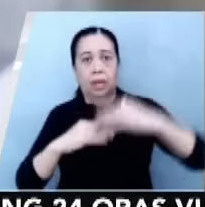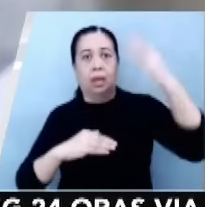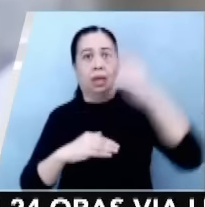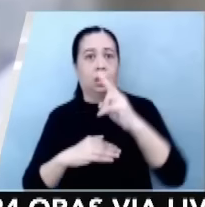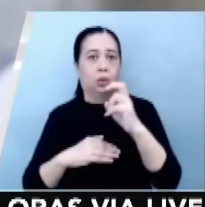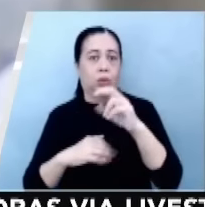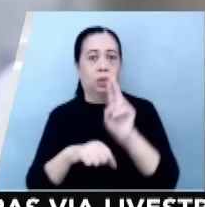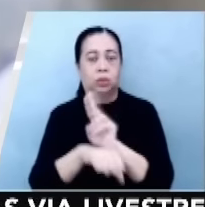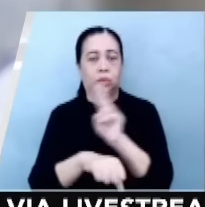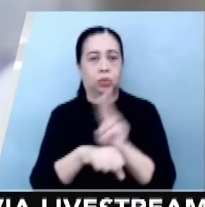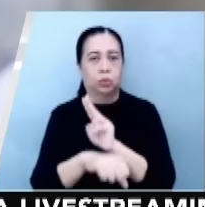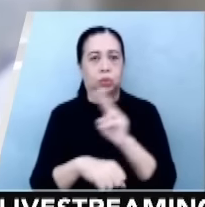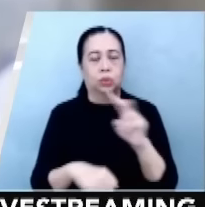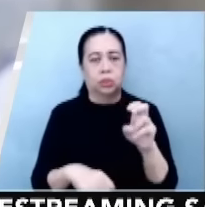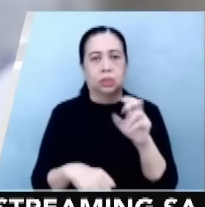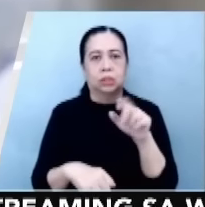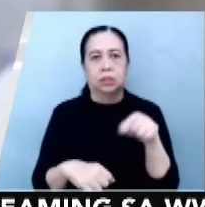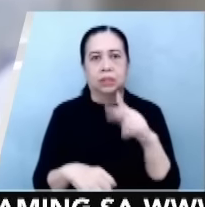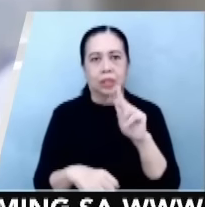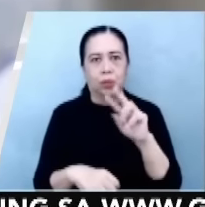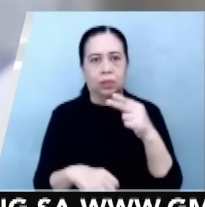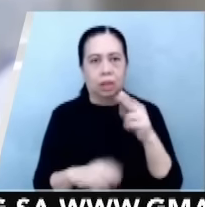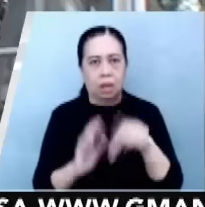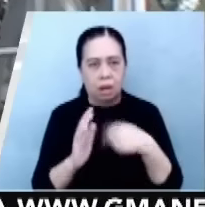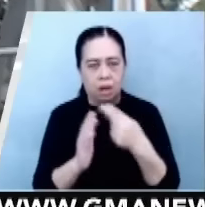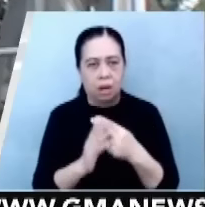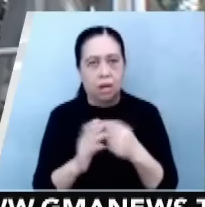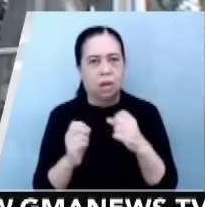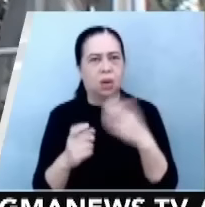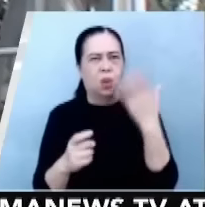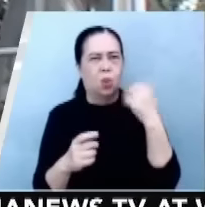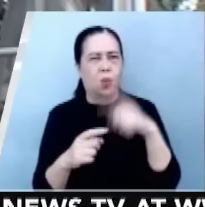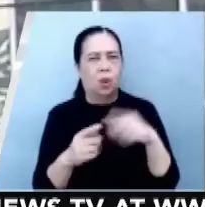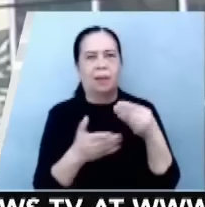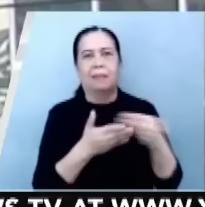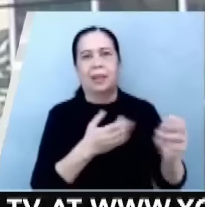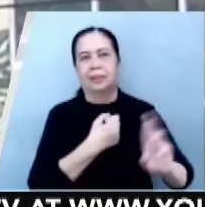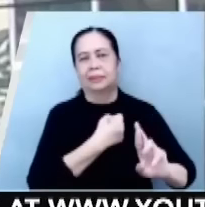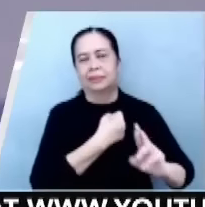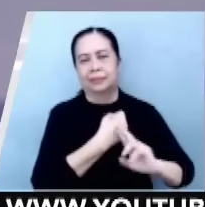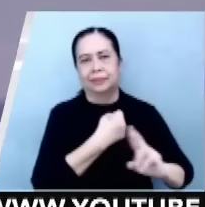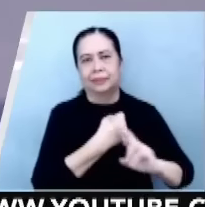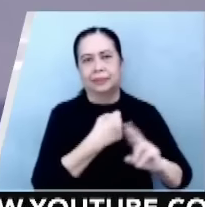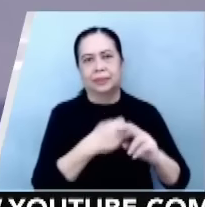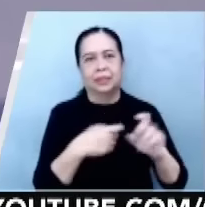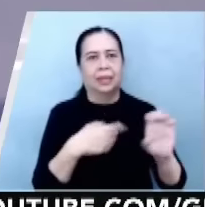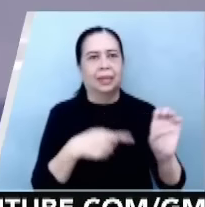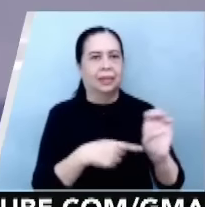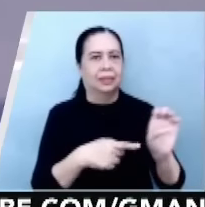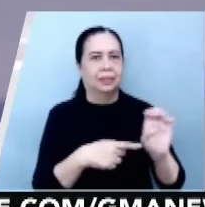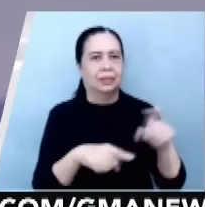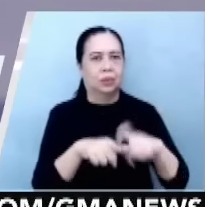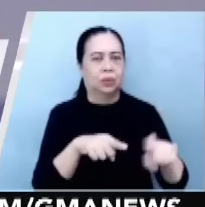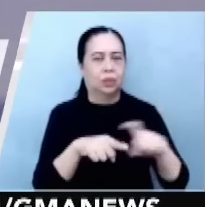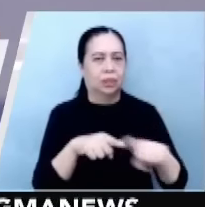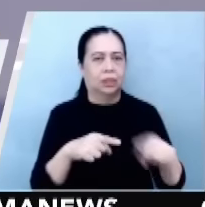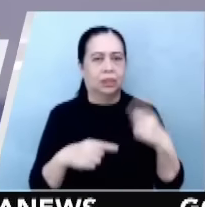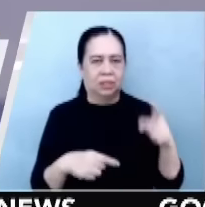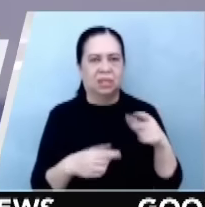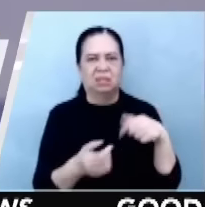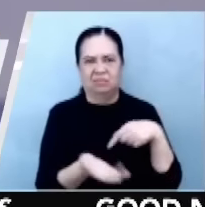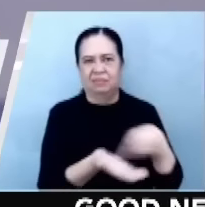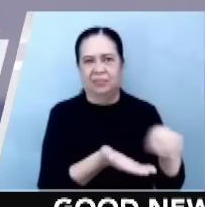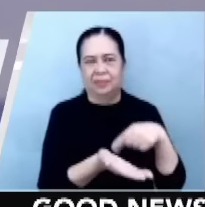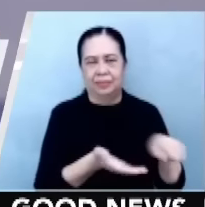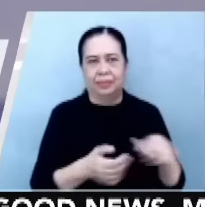kuryente. Ang taas singil sa transmission charge ay dahil sa biniling reserbang kuryente ng NGCP. Para sa buwan na ito, ang ancillary service charges